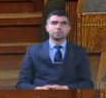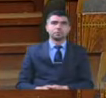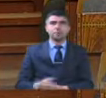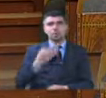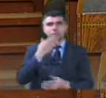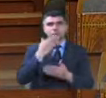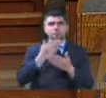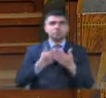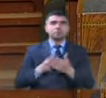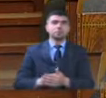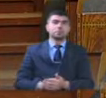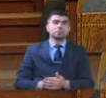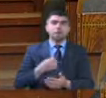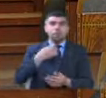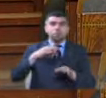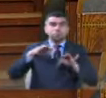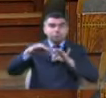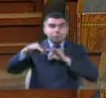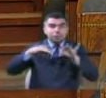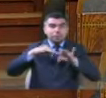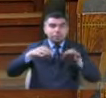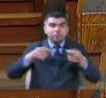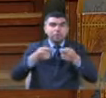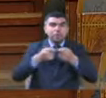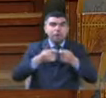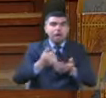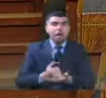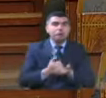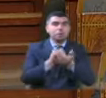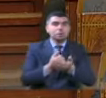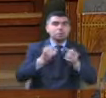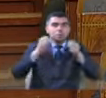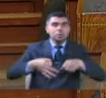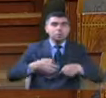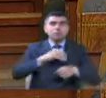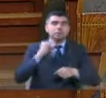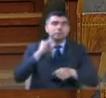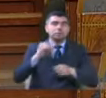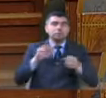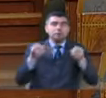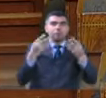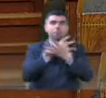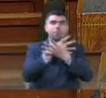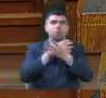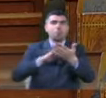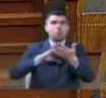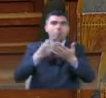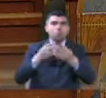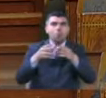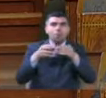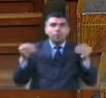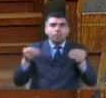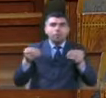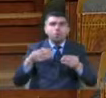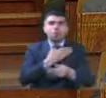شكرا. فما هي التدابير المتخذة لتحقيق هذا المبتغى في غياب استراتيجية واضحة المعالم من طرف الحكومة؟